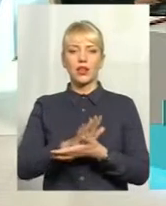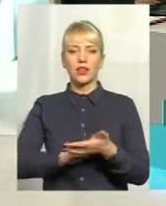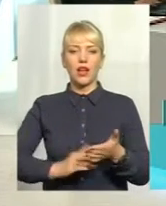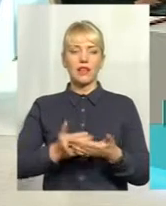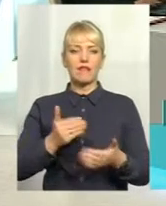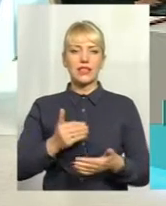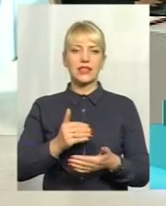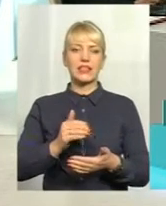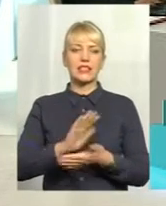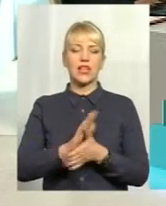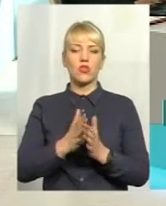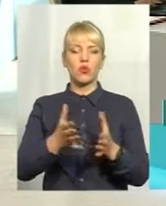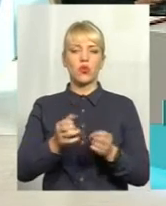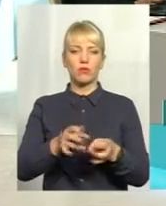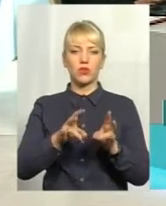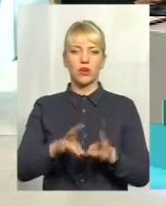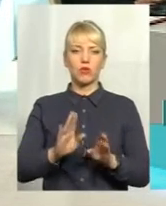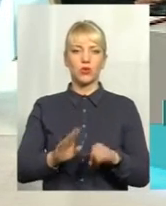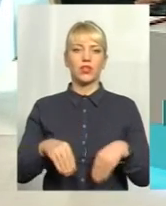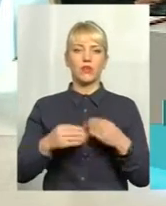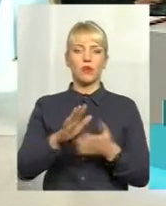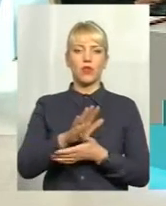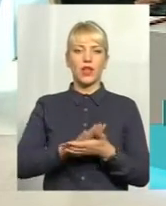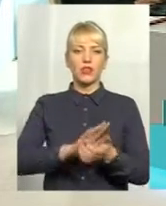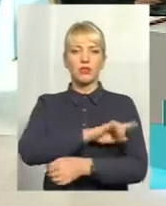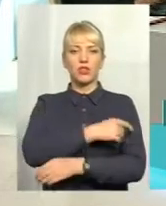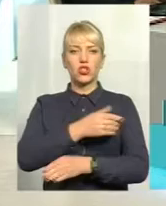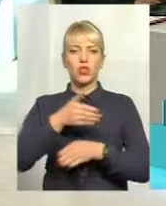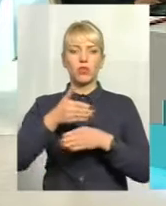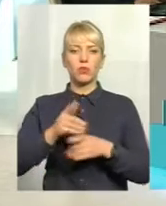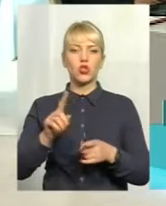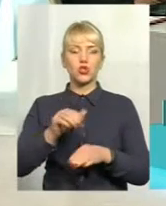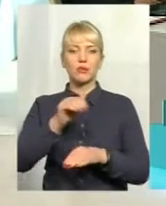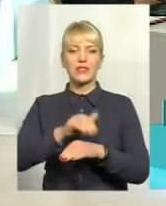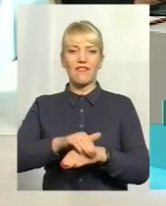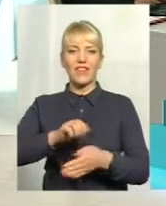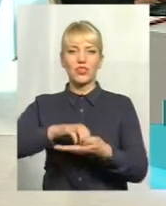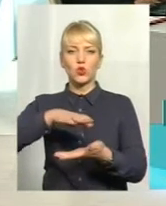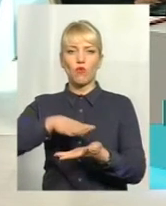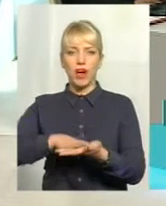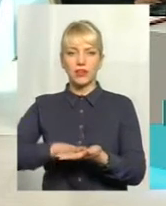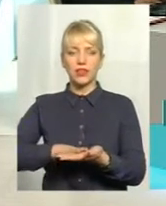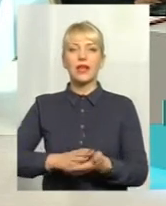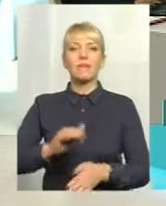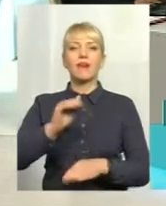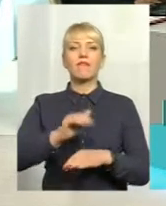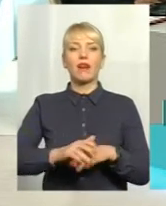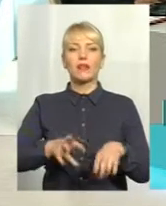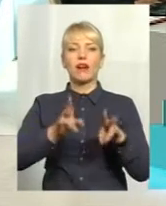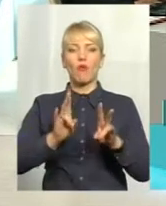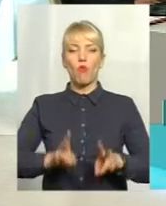стану отриманих травм, буде надаватися подальша медична. Для того, щоб зафіксувати факт